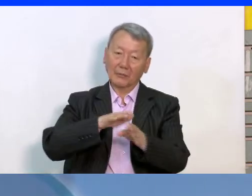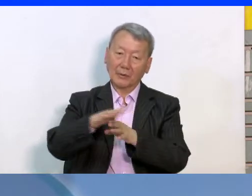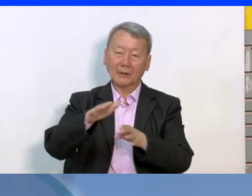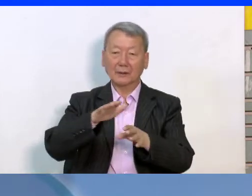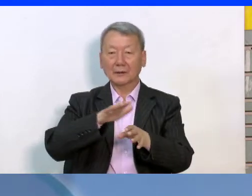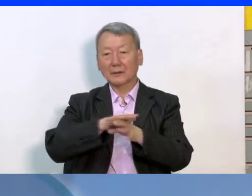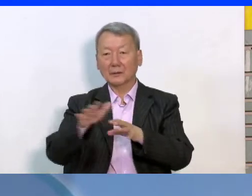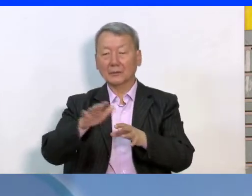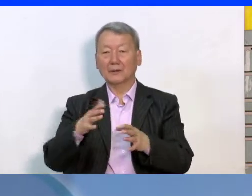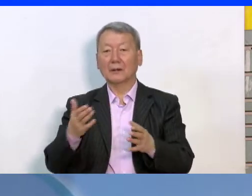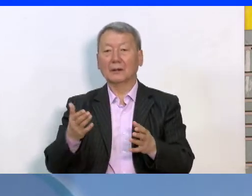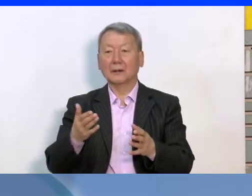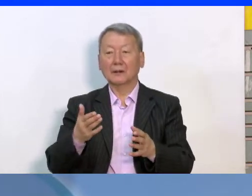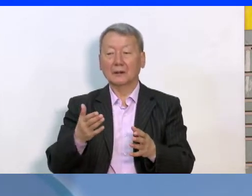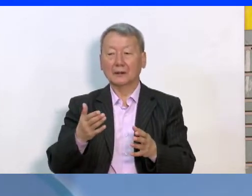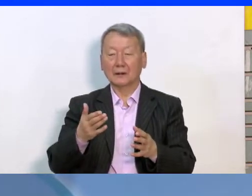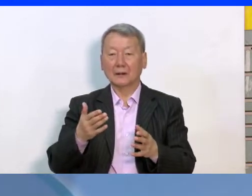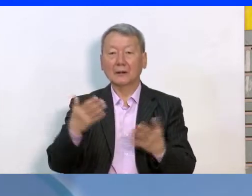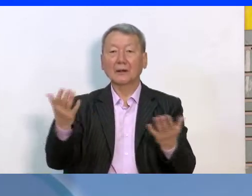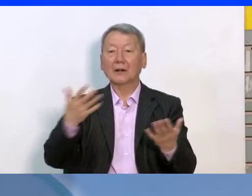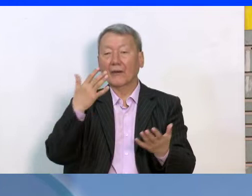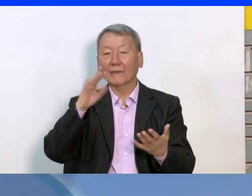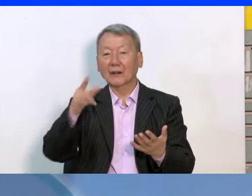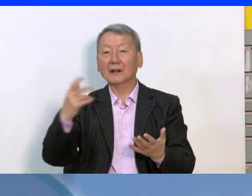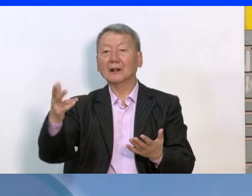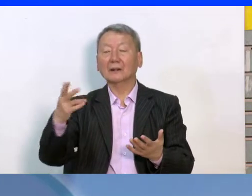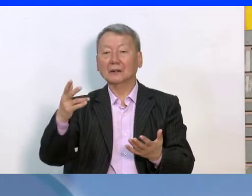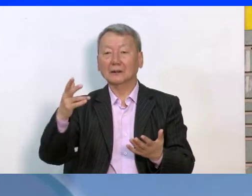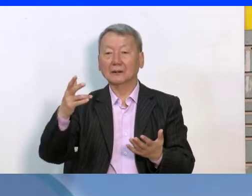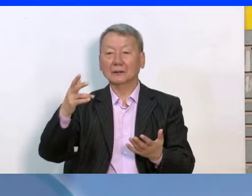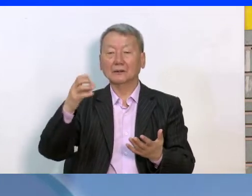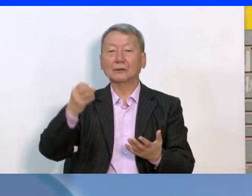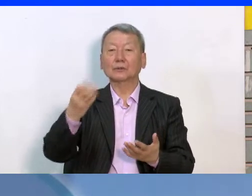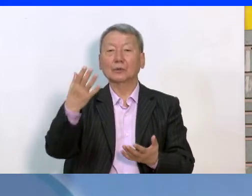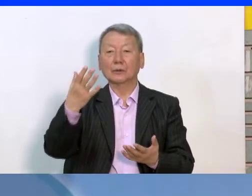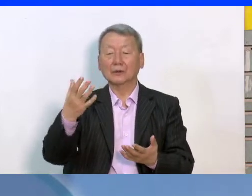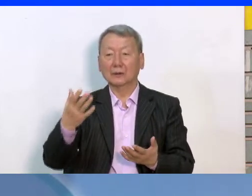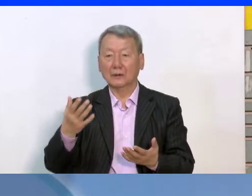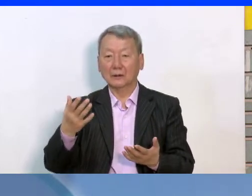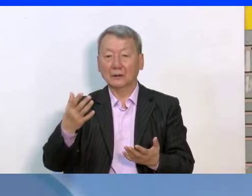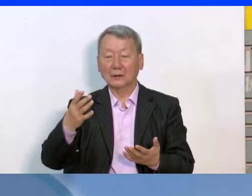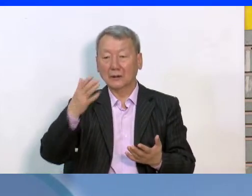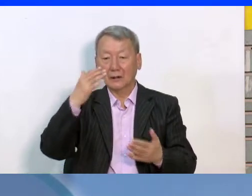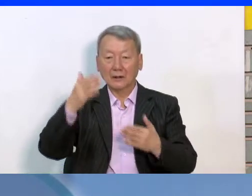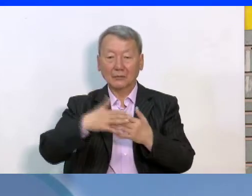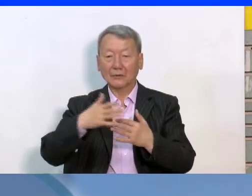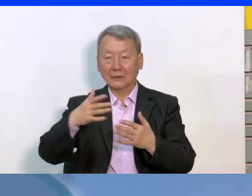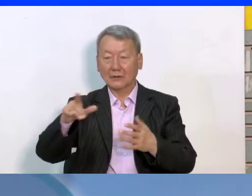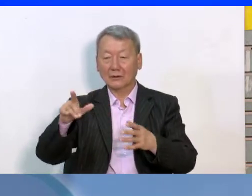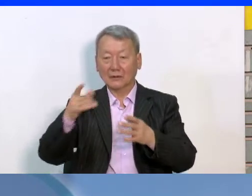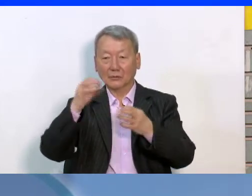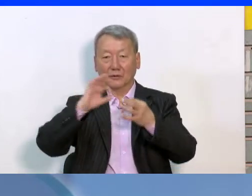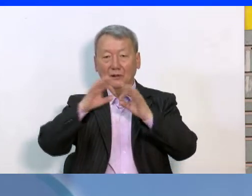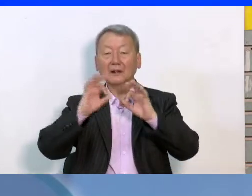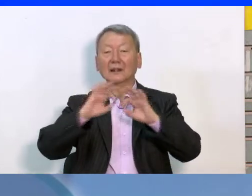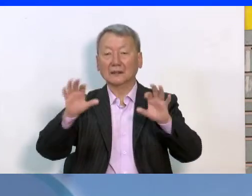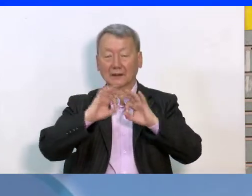алдын алуу чаралары кандай көрүлүп жатат, кооптуулук канчалык бир жакын турат ушул нерсегечи?